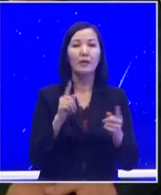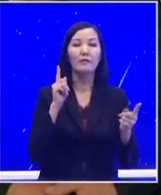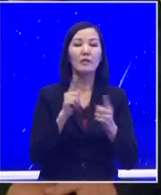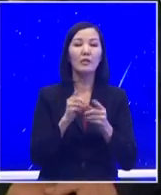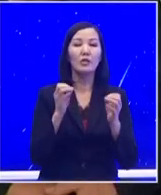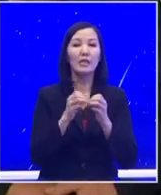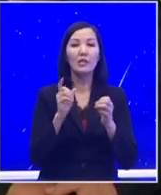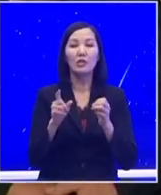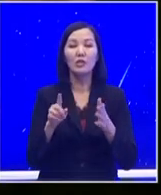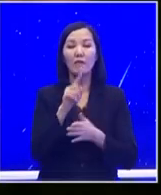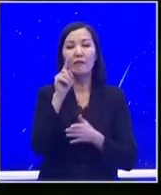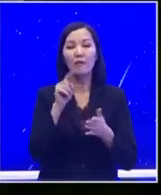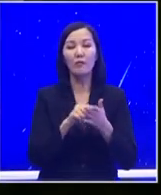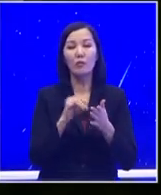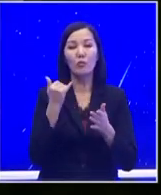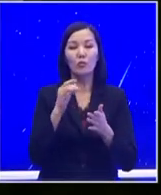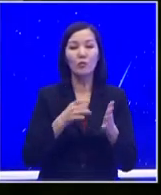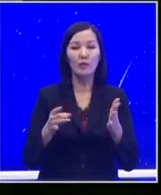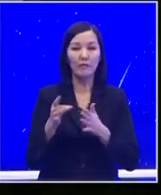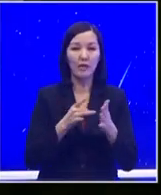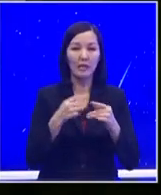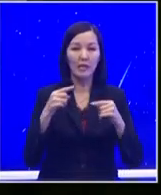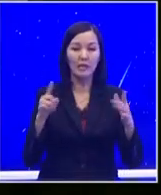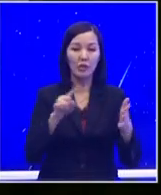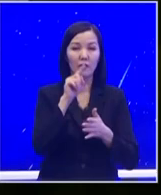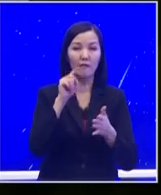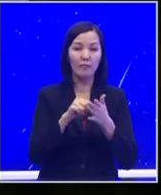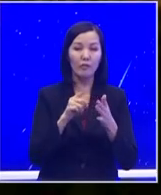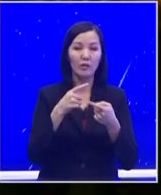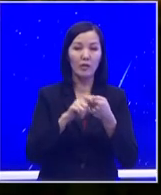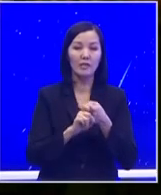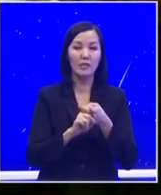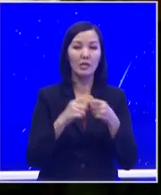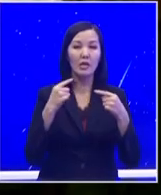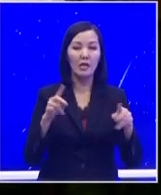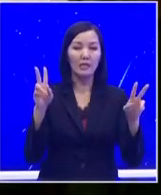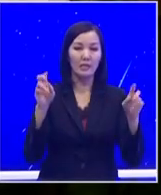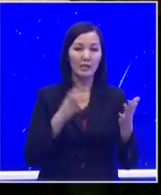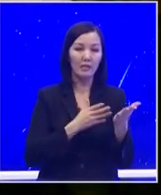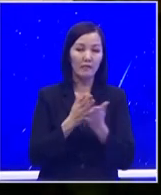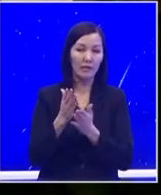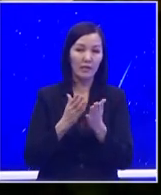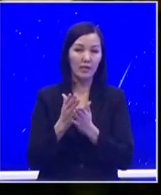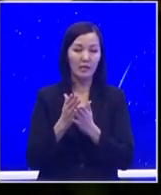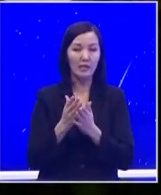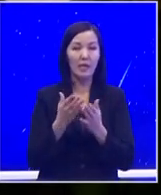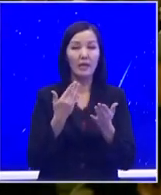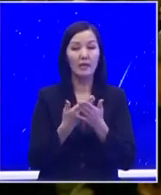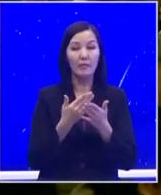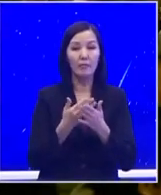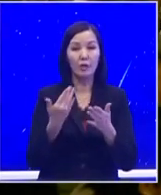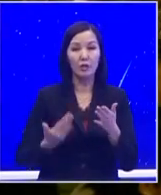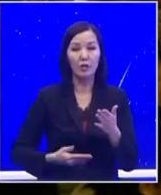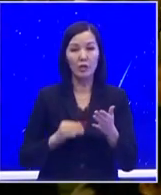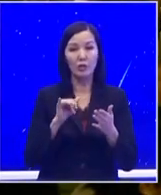10 человек задали главе Уйгурского района различные вопросы, касающиеся различных сфер деятельности. Так, например, жители